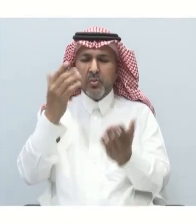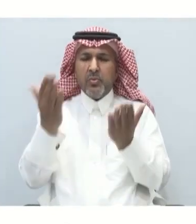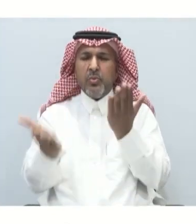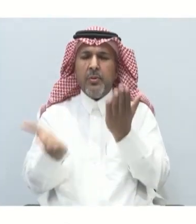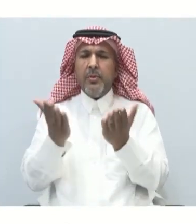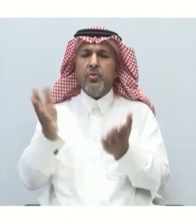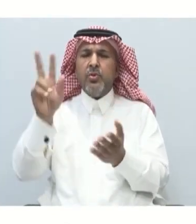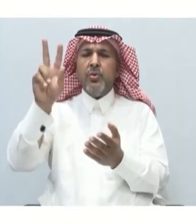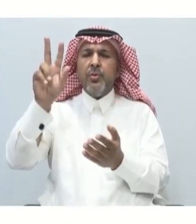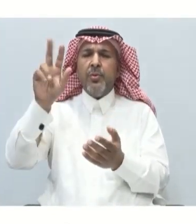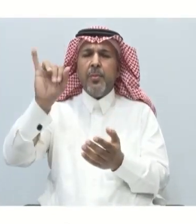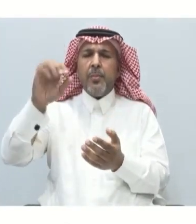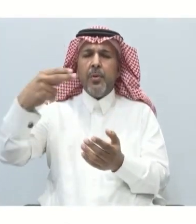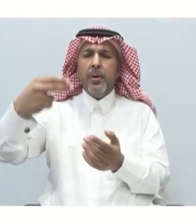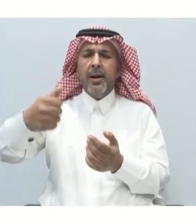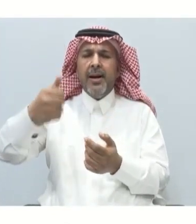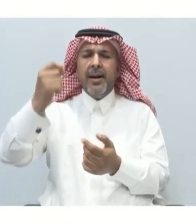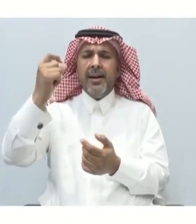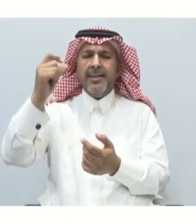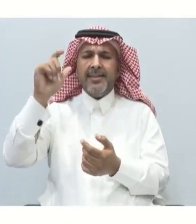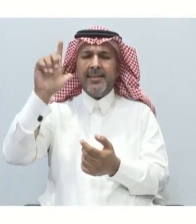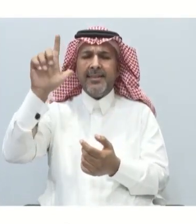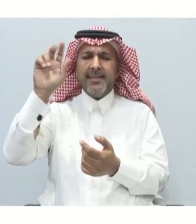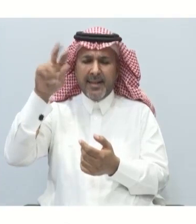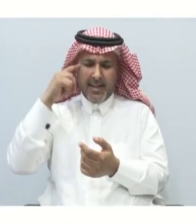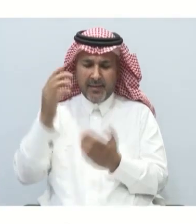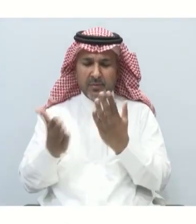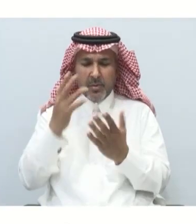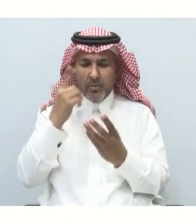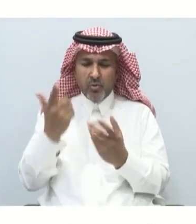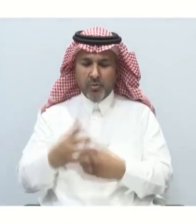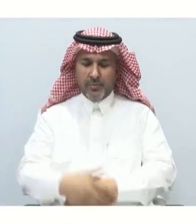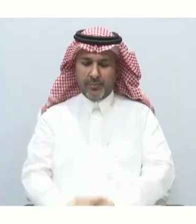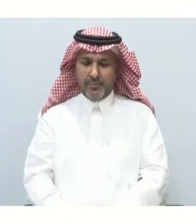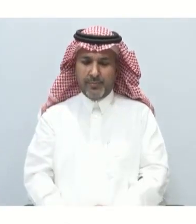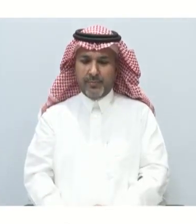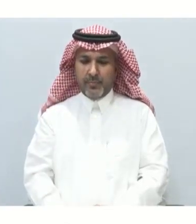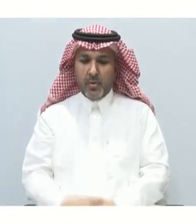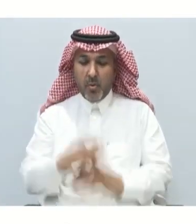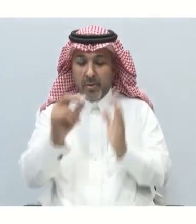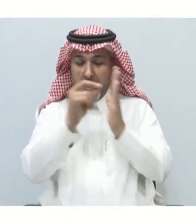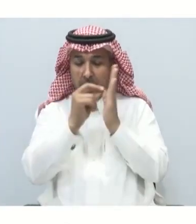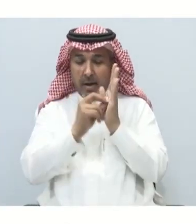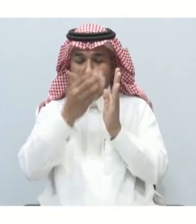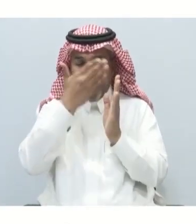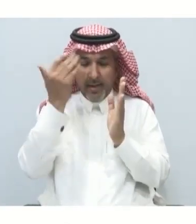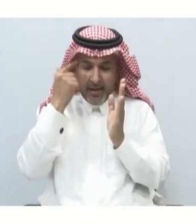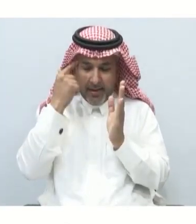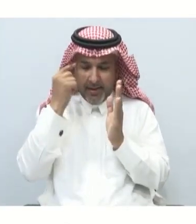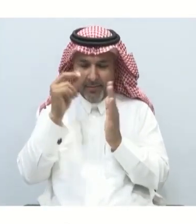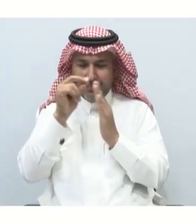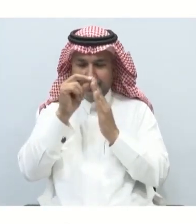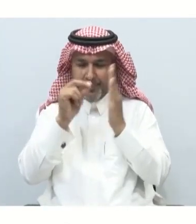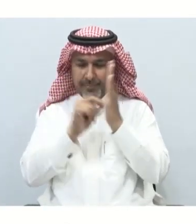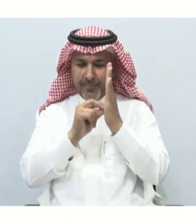الخطي البسيط وقلنا انها دائما تكون على شكل معادله خط مستقيم واخذنا هذه المعادله حيث ان